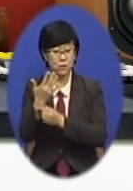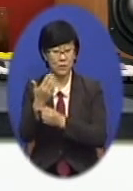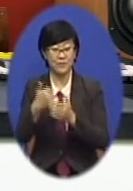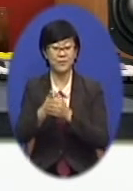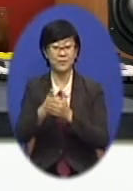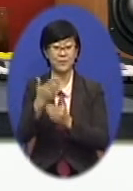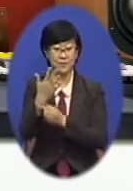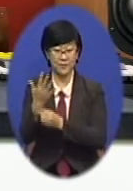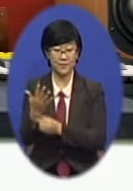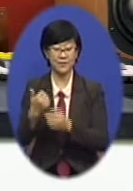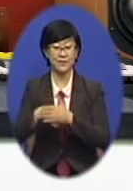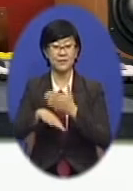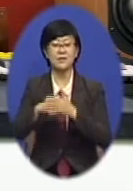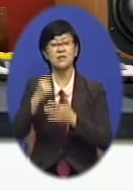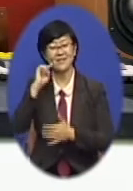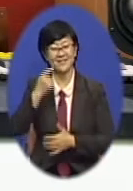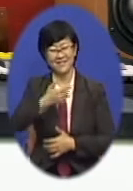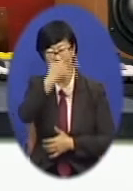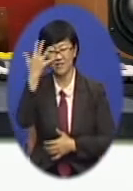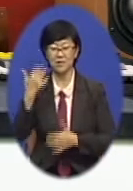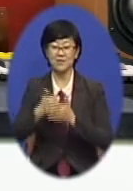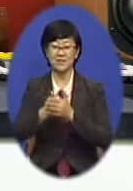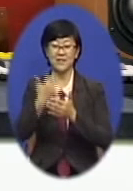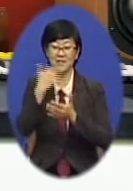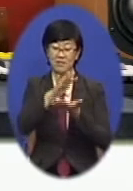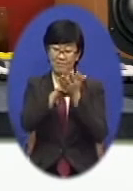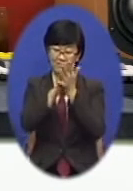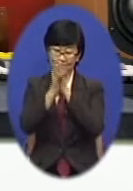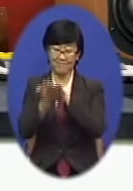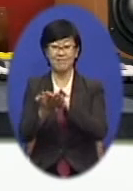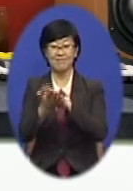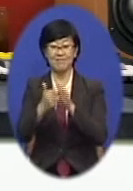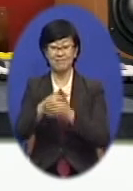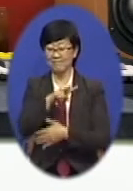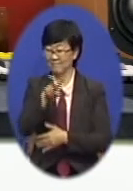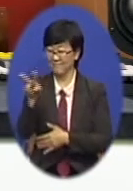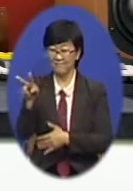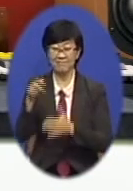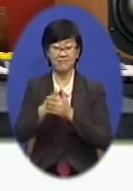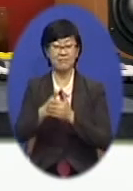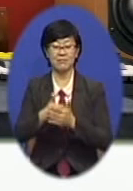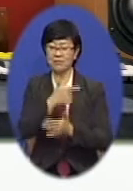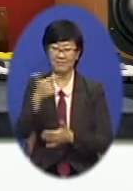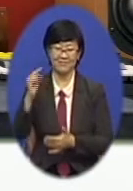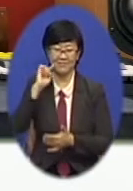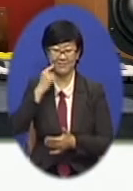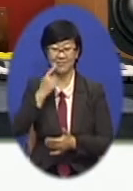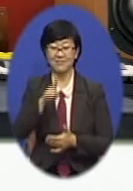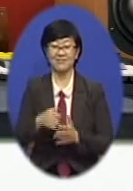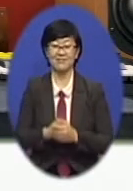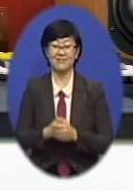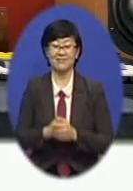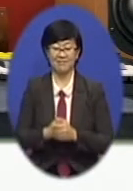다른 해보다도 아름답게 예. 물들은 것 같아요. 예. 예. 다 먹고 다 그냥 귀가에까지 다 그냥. 예. 집 앞에 나가도